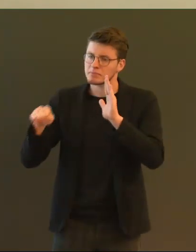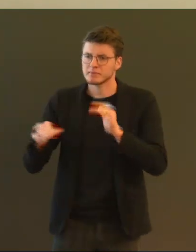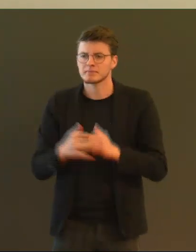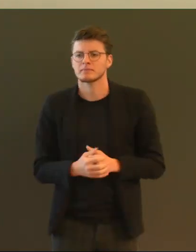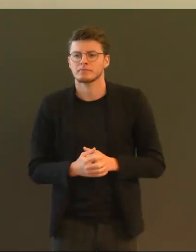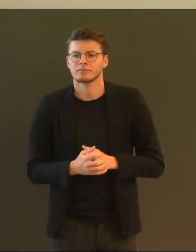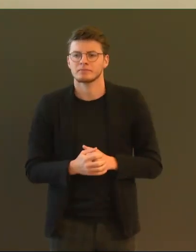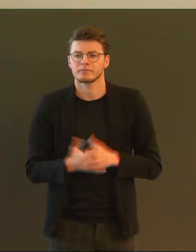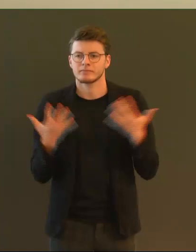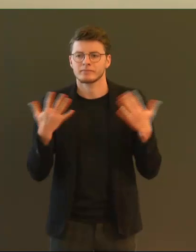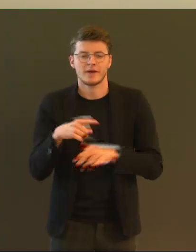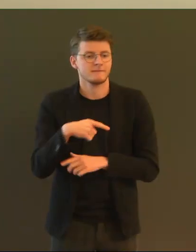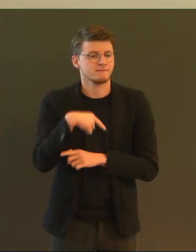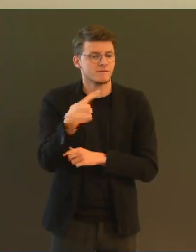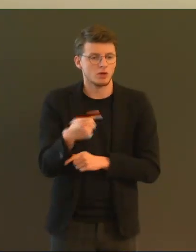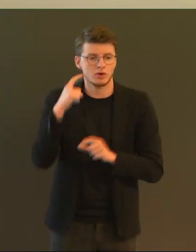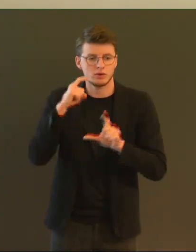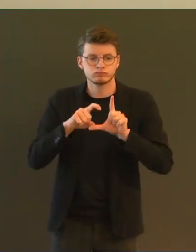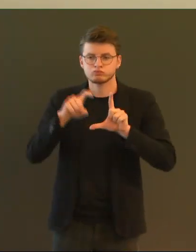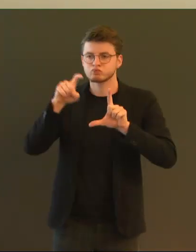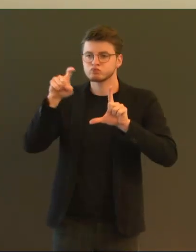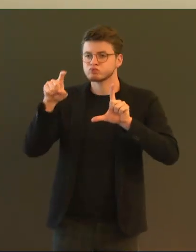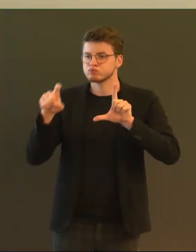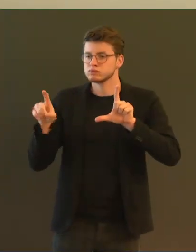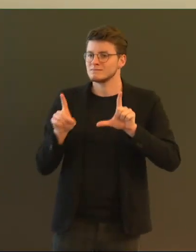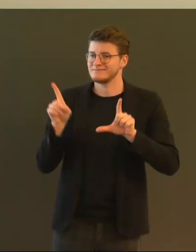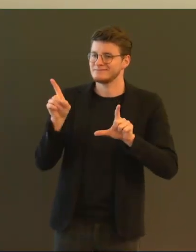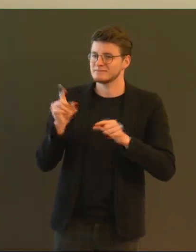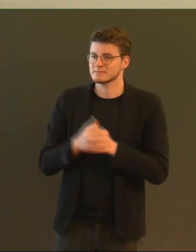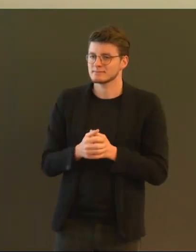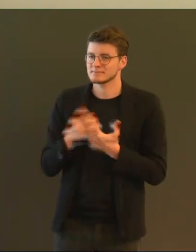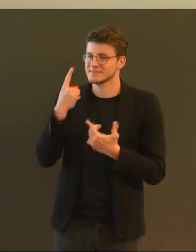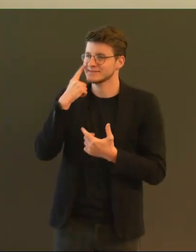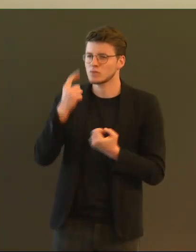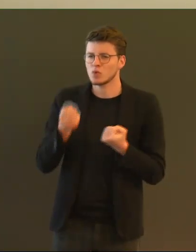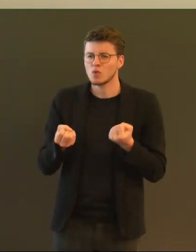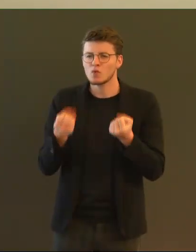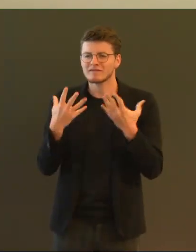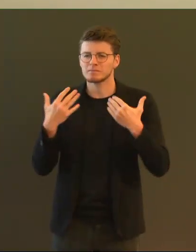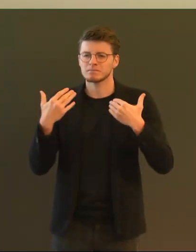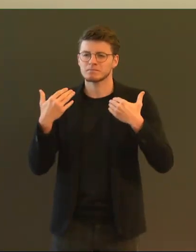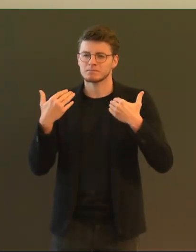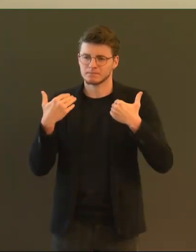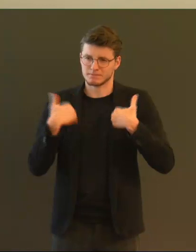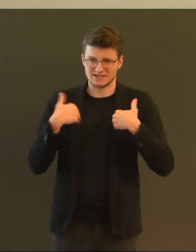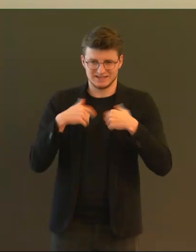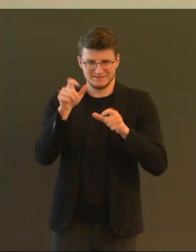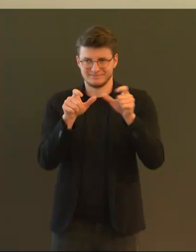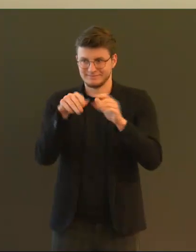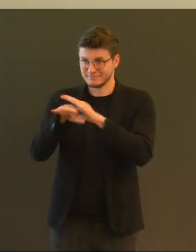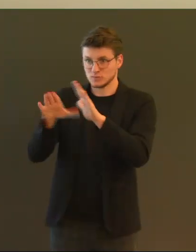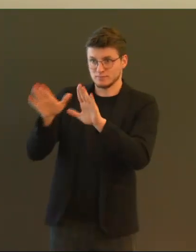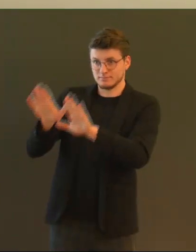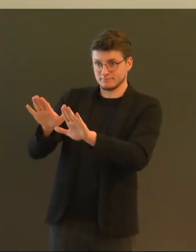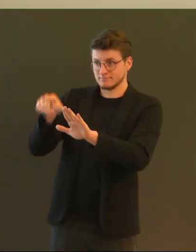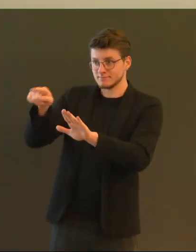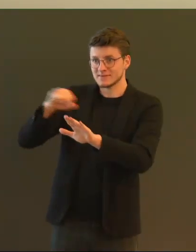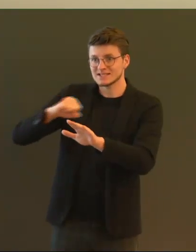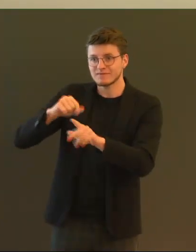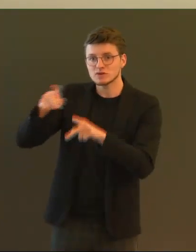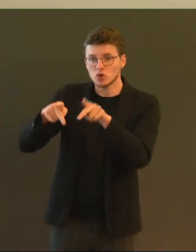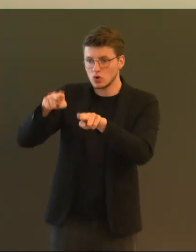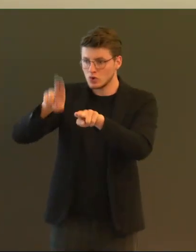De volgende figuur toont de evolutie van het aantal patiënten in intensieve zorgen. De voorbije